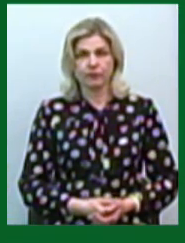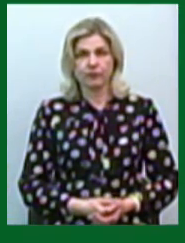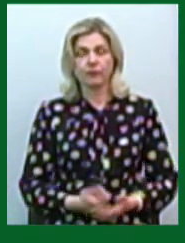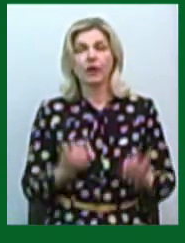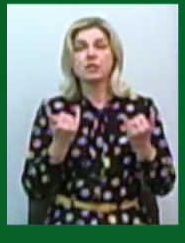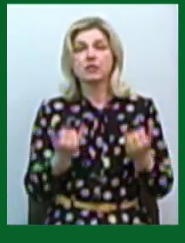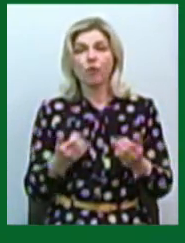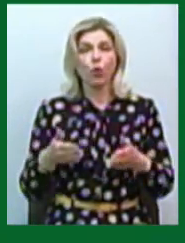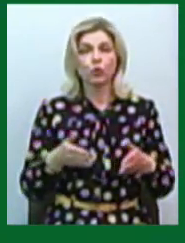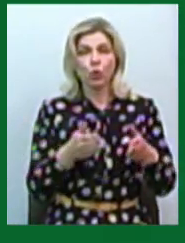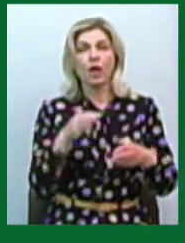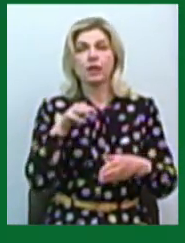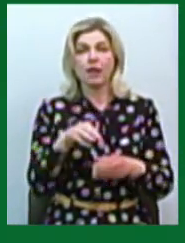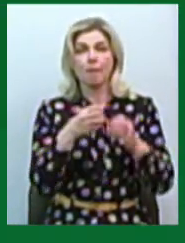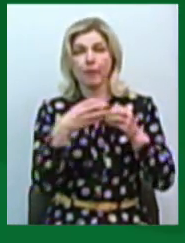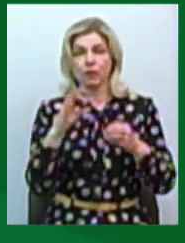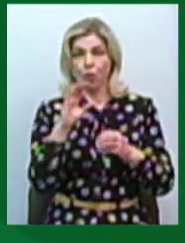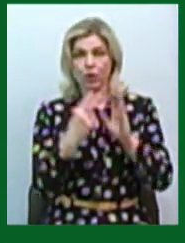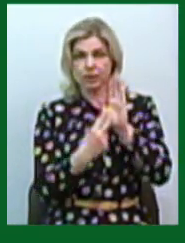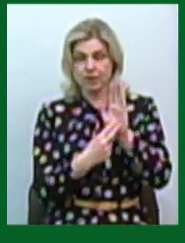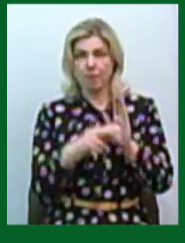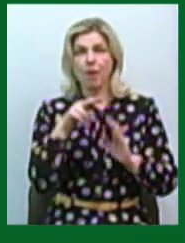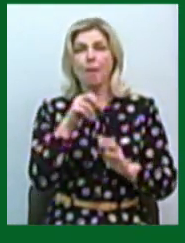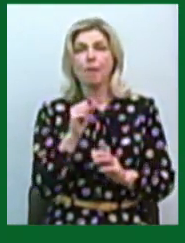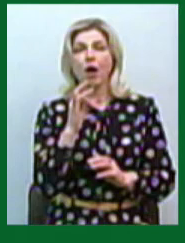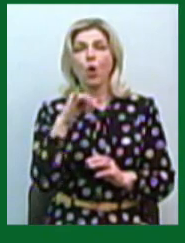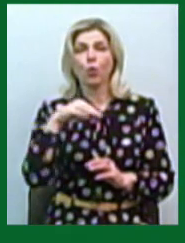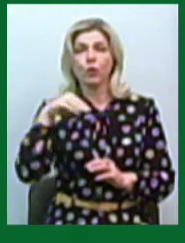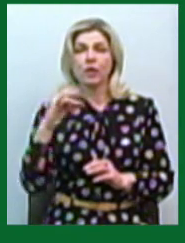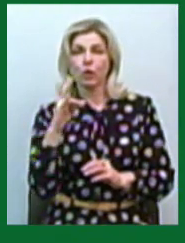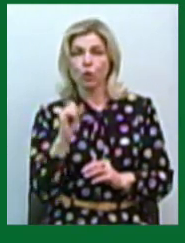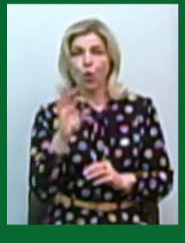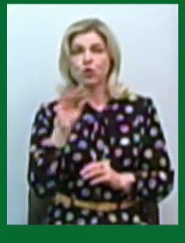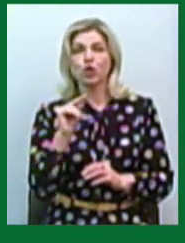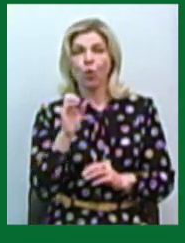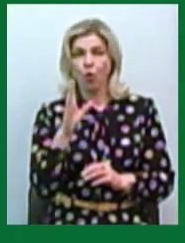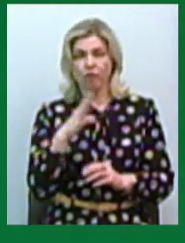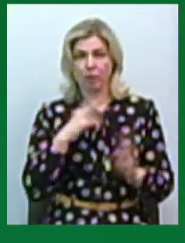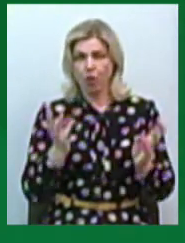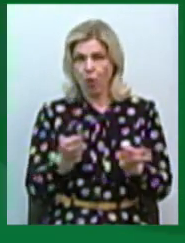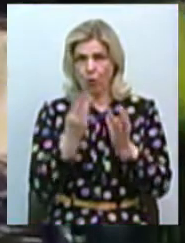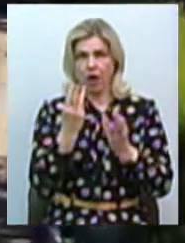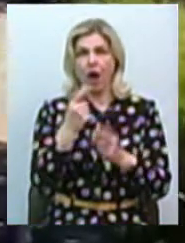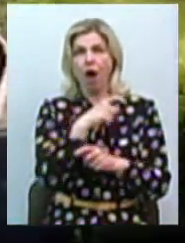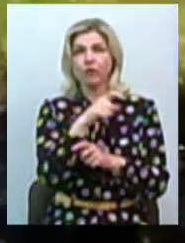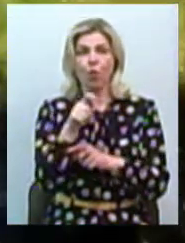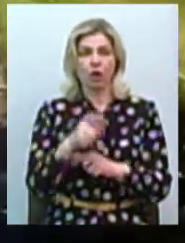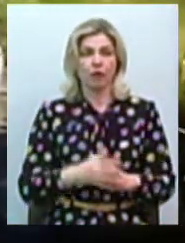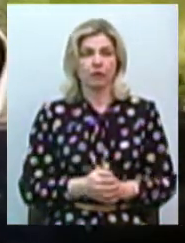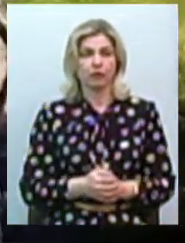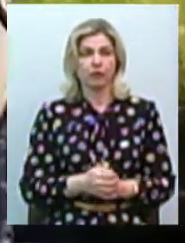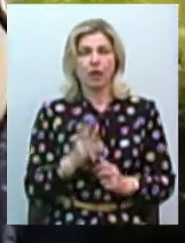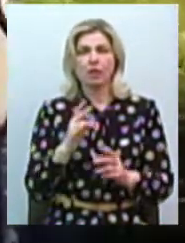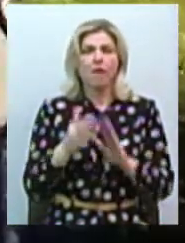Сьогодні на трасі Т-1507 Миколаїв-Парутине-Очаків під час руху загорівся автокран МАЗ. На виклик